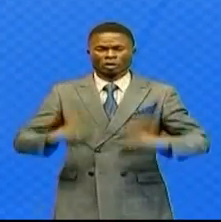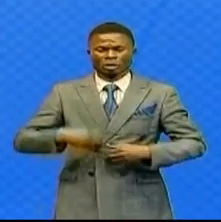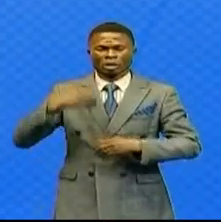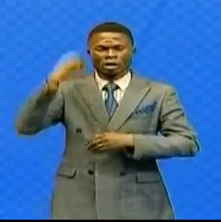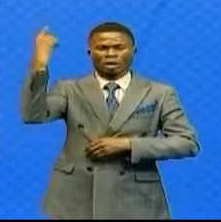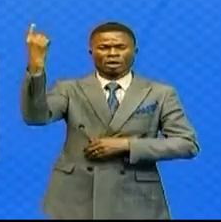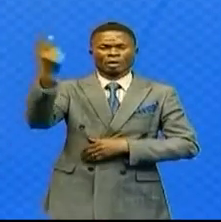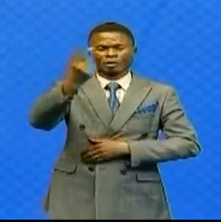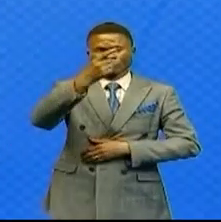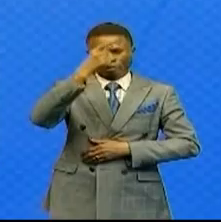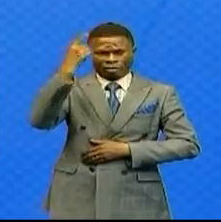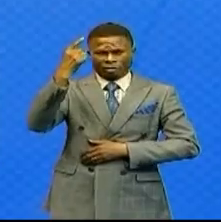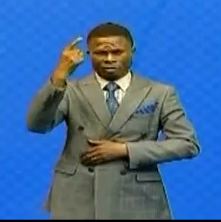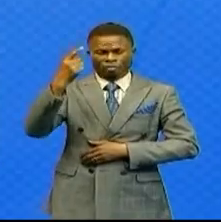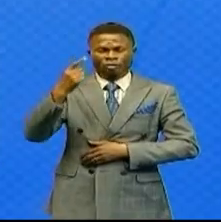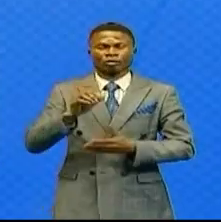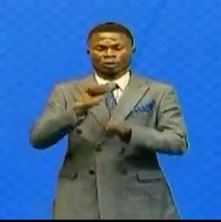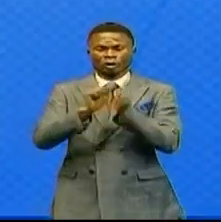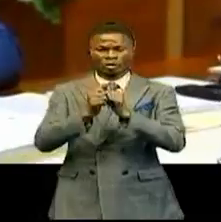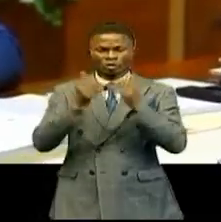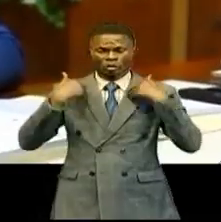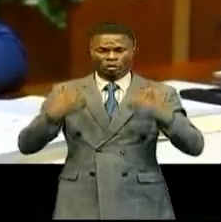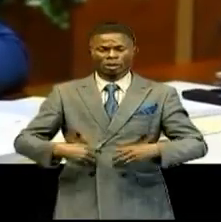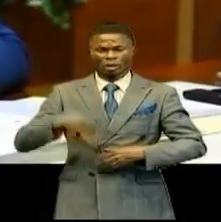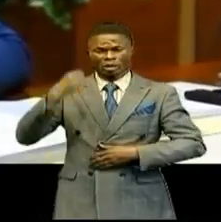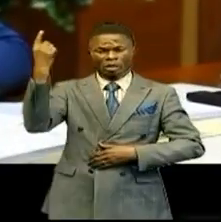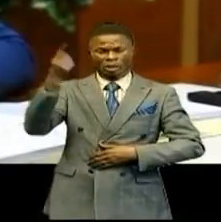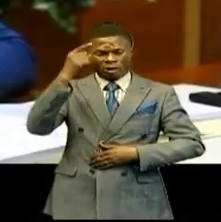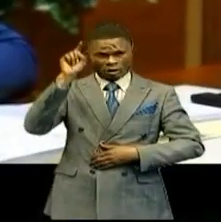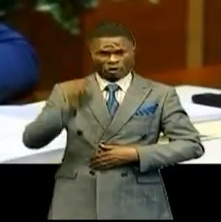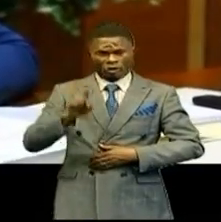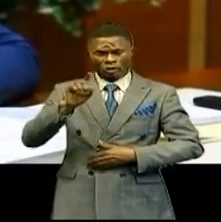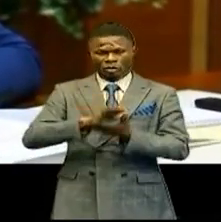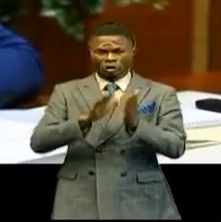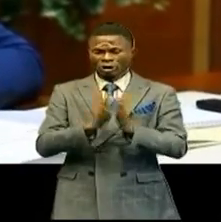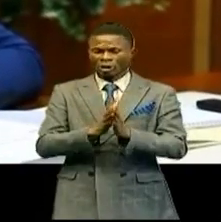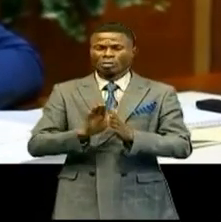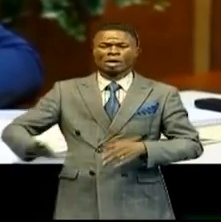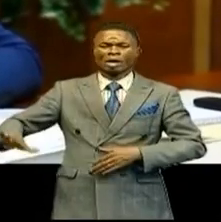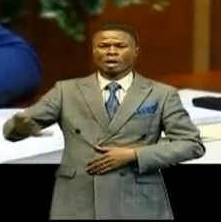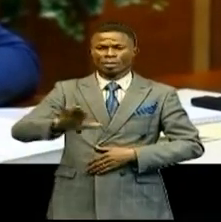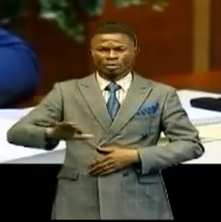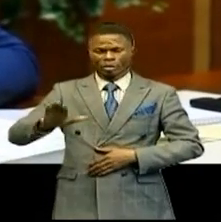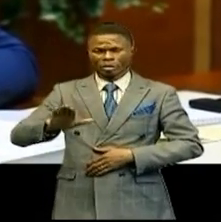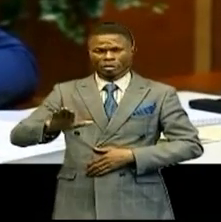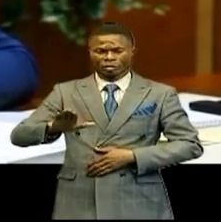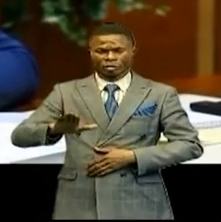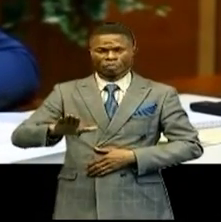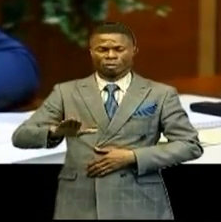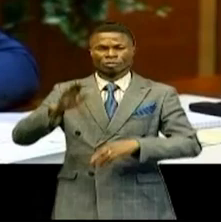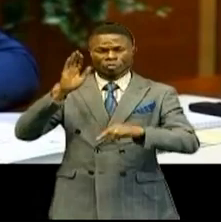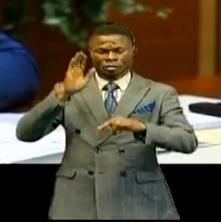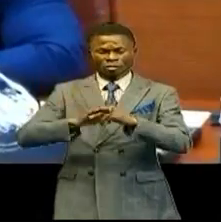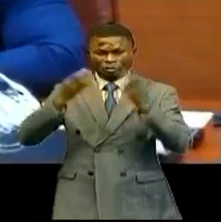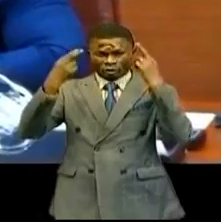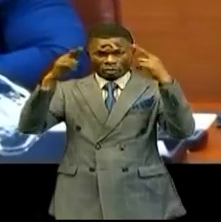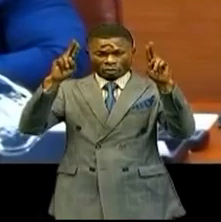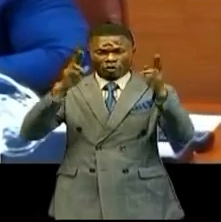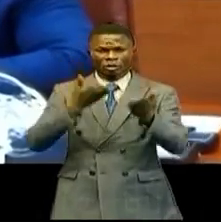universelle. La couverture santé universelle doit être une cause nationale. L'atteinte de cet